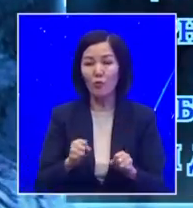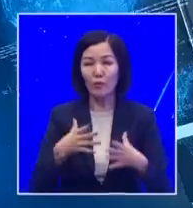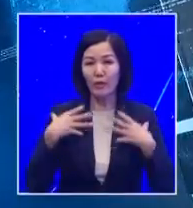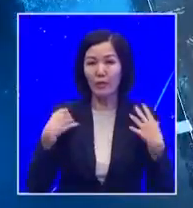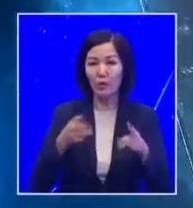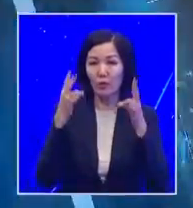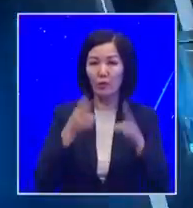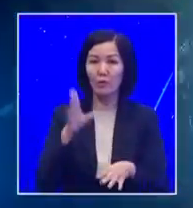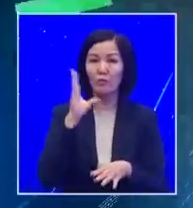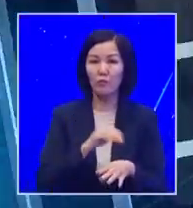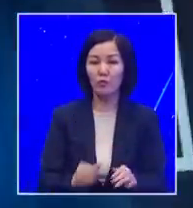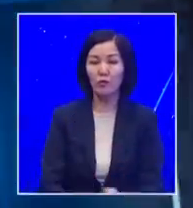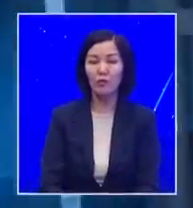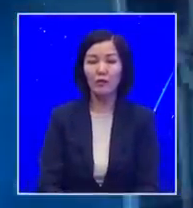келтіреді.